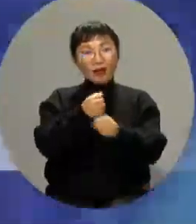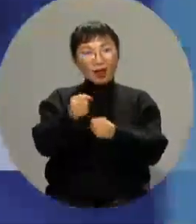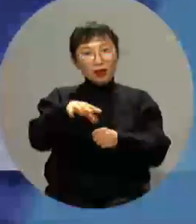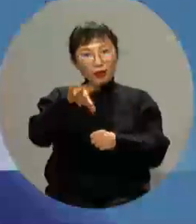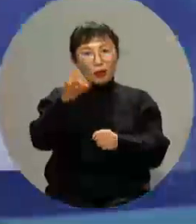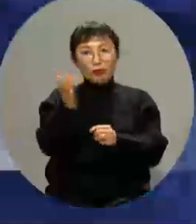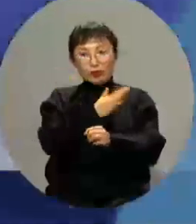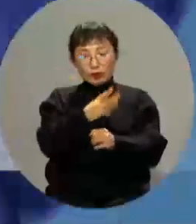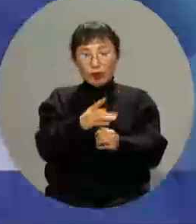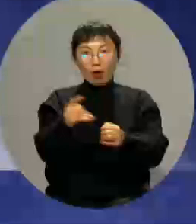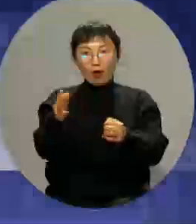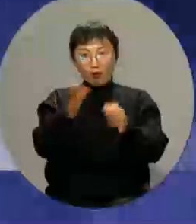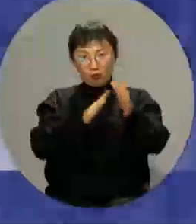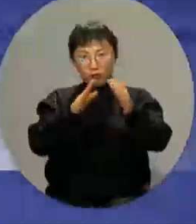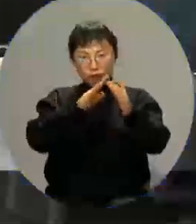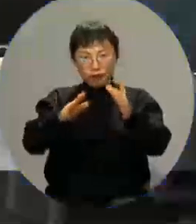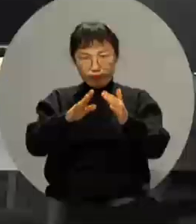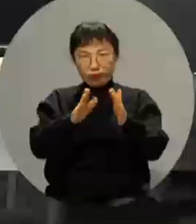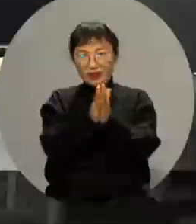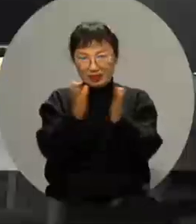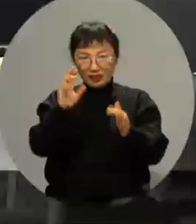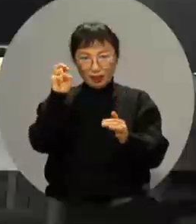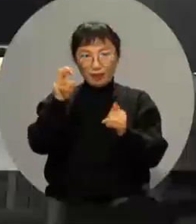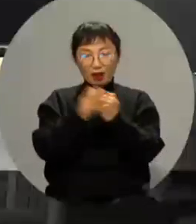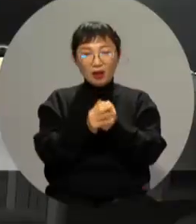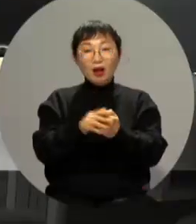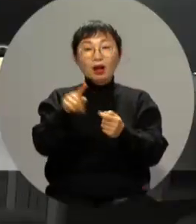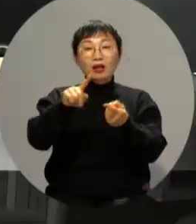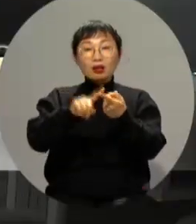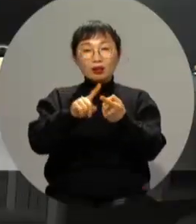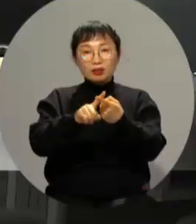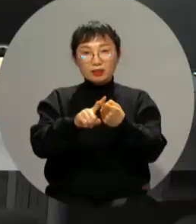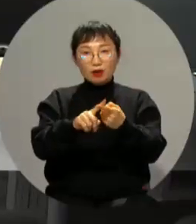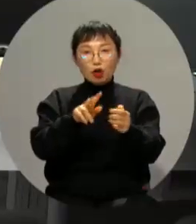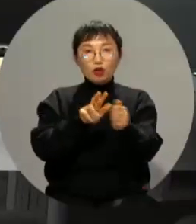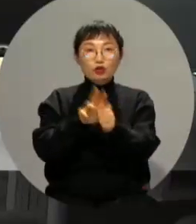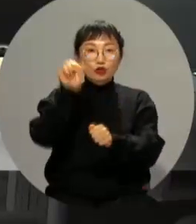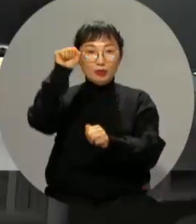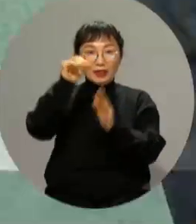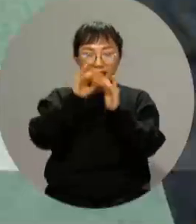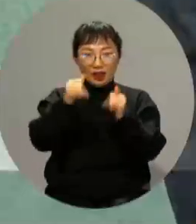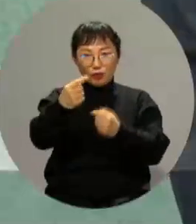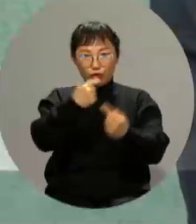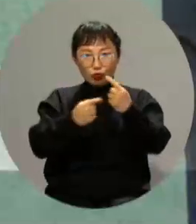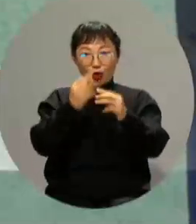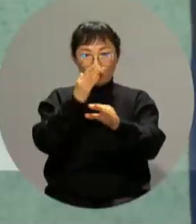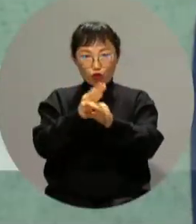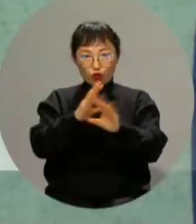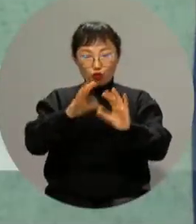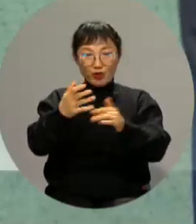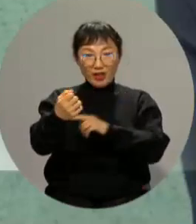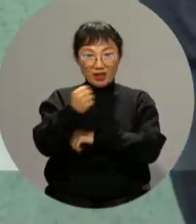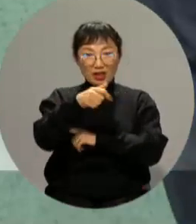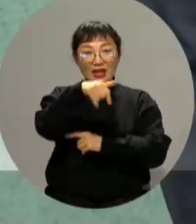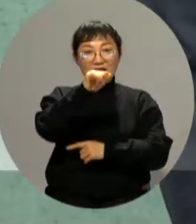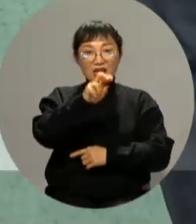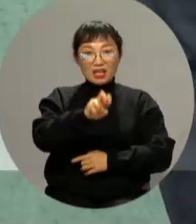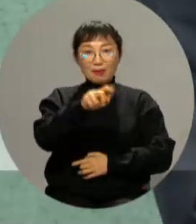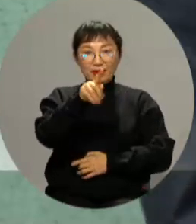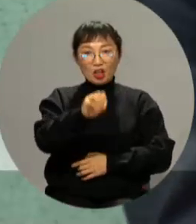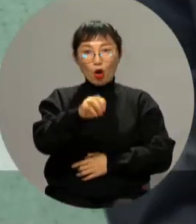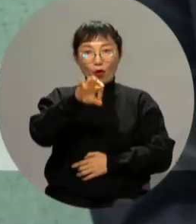전망입니다 지난 6일부터 예비후보자 등록을 받고 있는 선관위는 첫날 등록한 국민의 힘 김경민